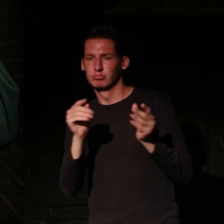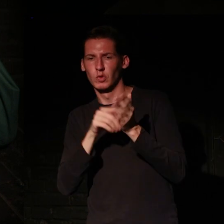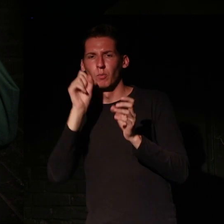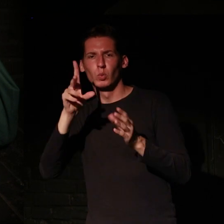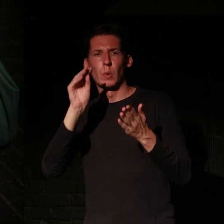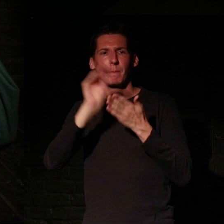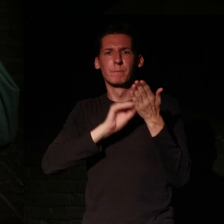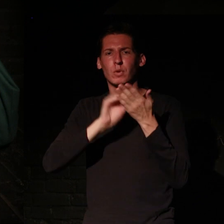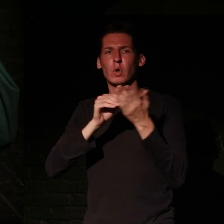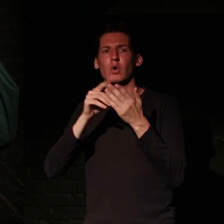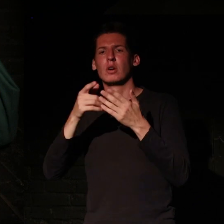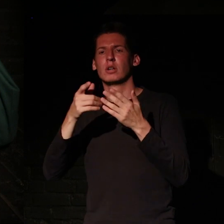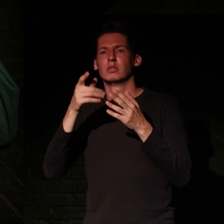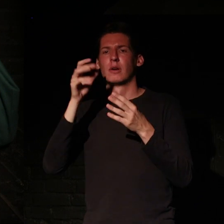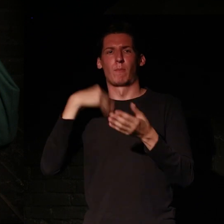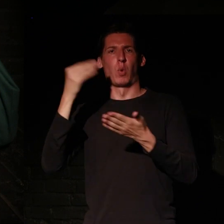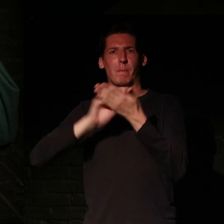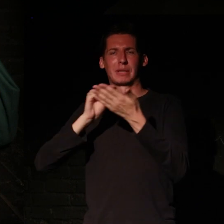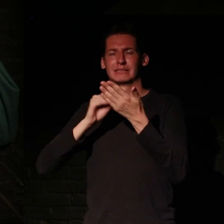pisma z końca pierwszego